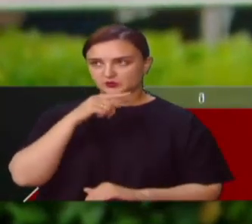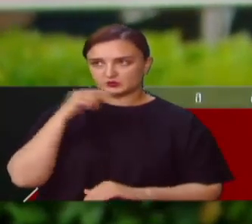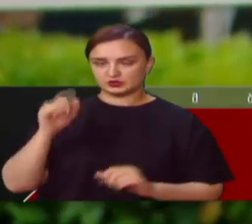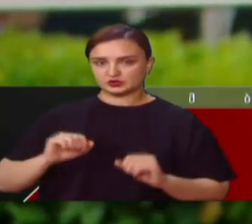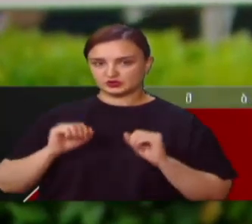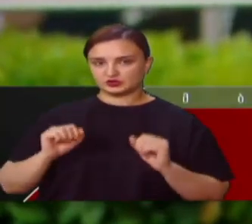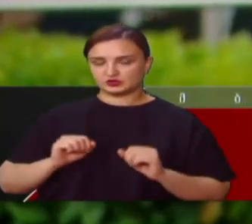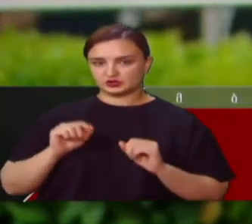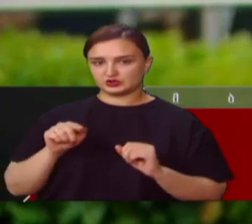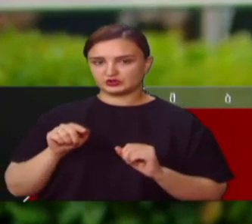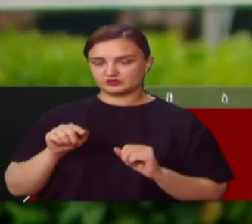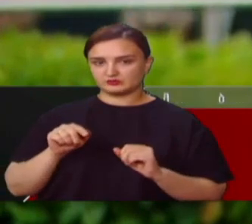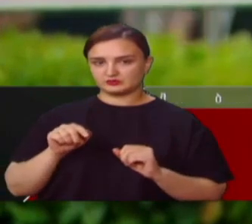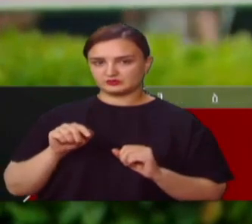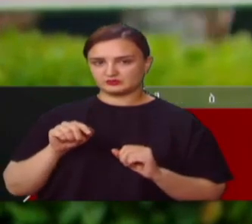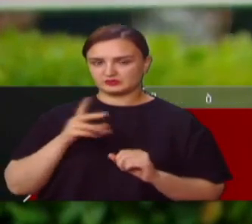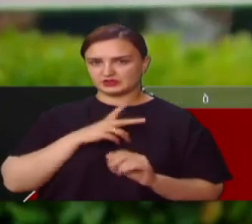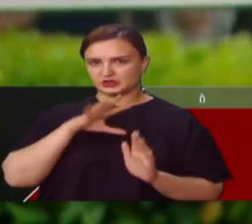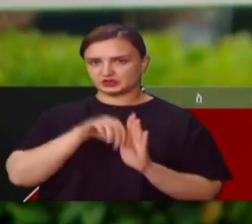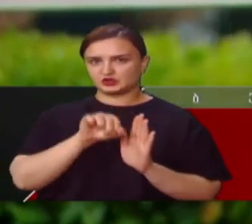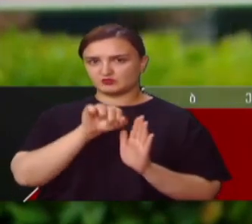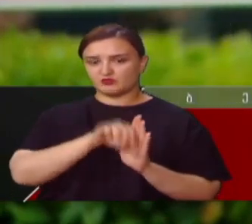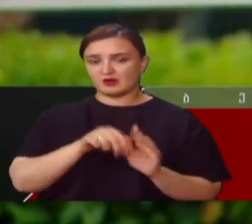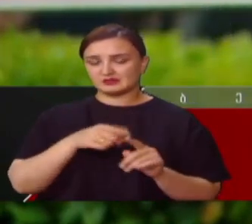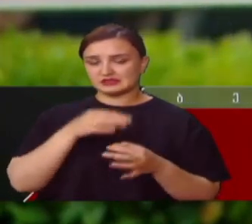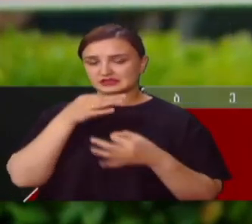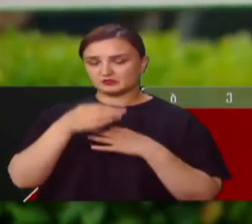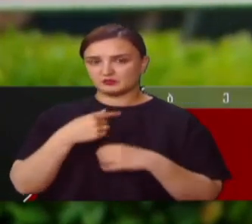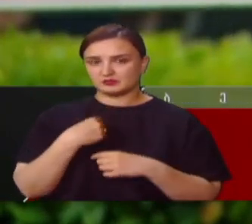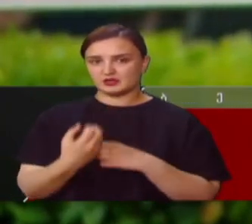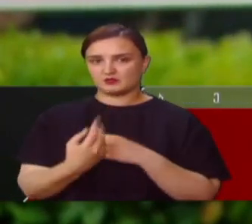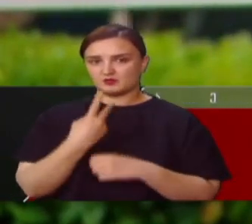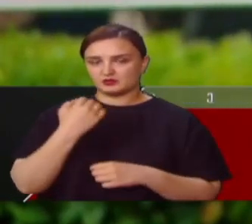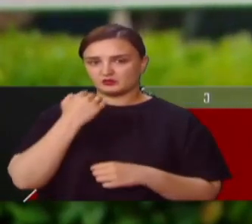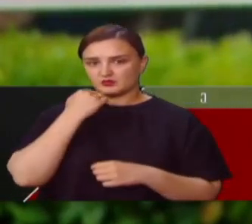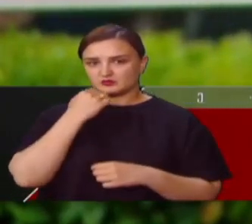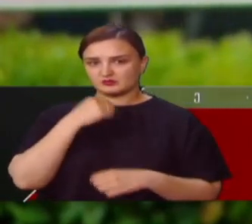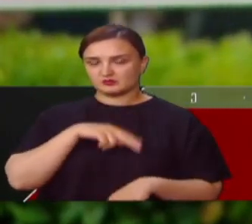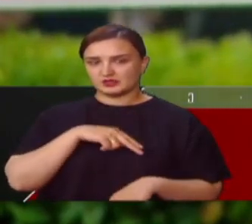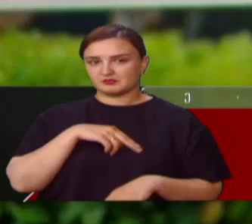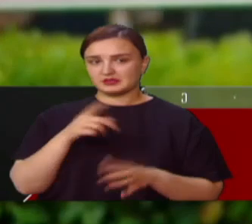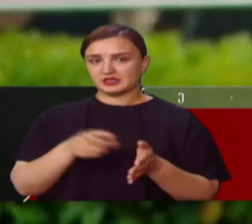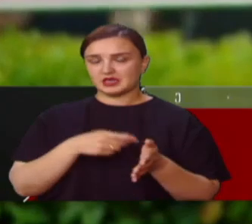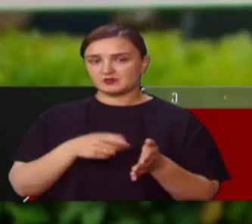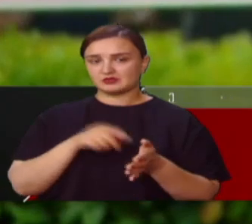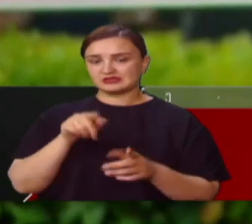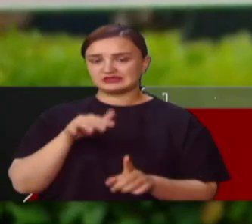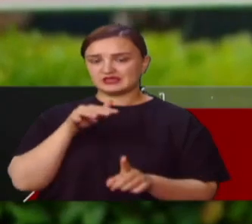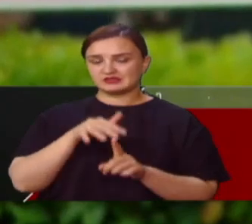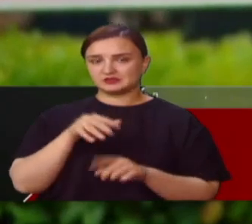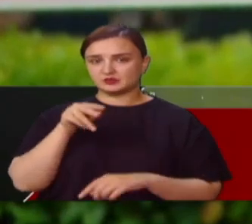შეეცადა სკრიპალების მოკვლას დიდ ბრიტანეთში. ამის საპასუხოდ მე გამომაგდეს მოსკოვიდან. პარლამენტმა გამოიძია ეს თავდასხმა